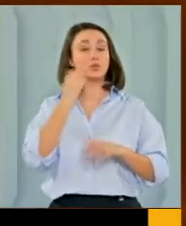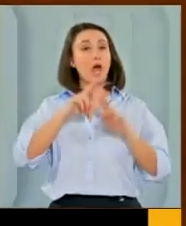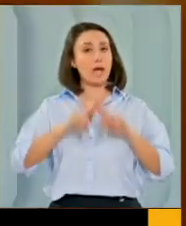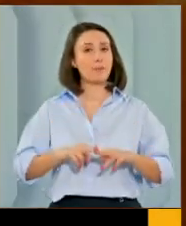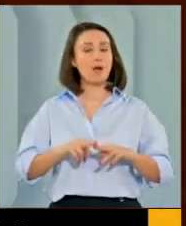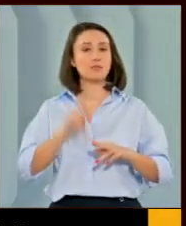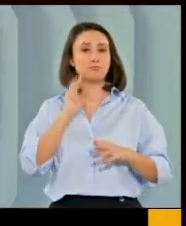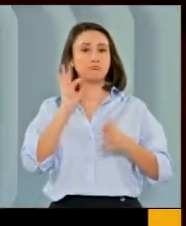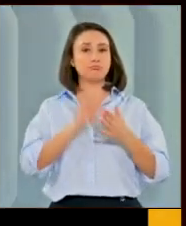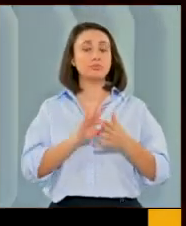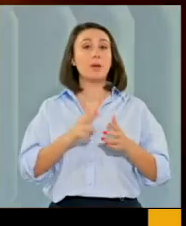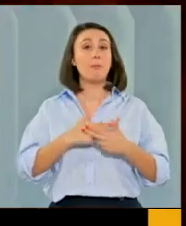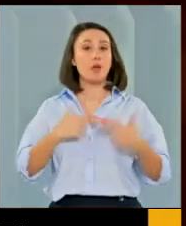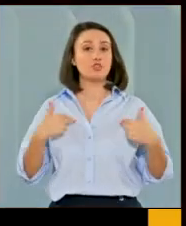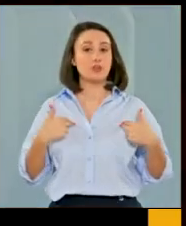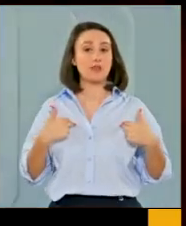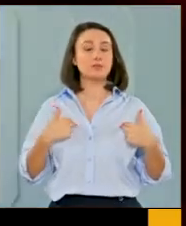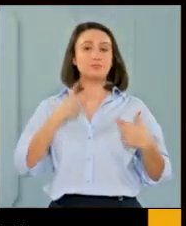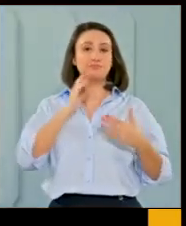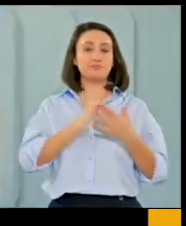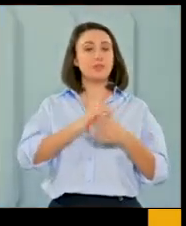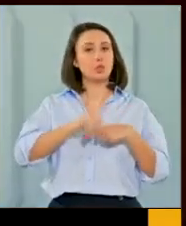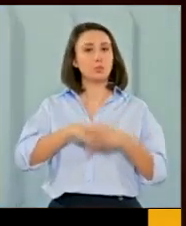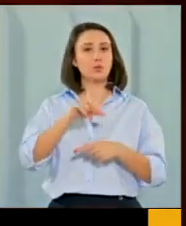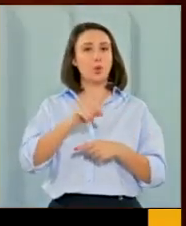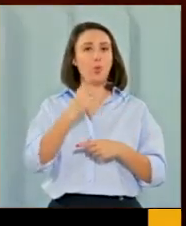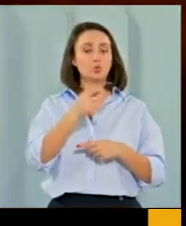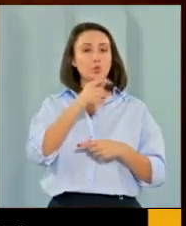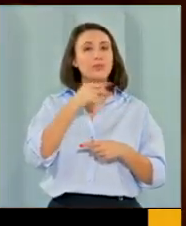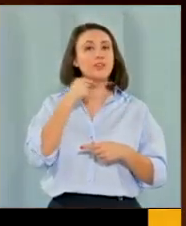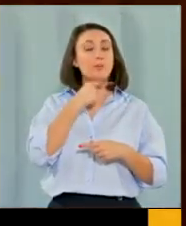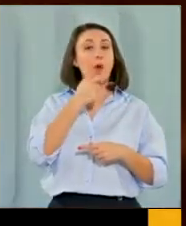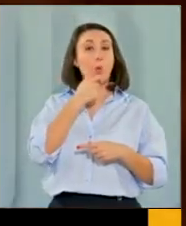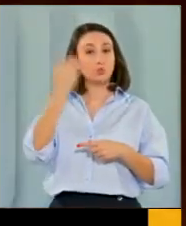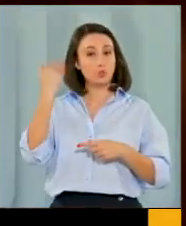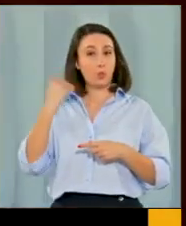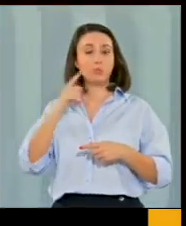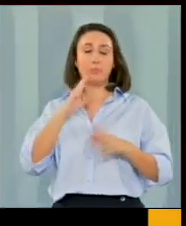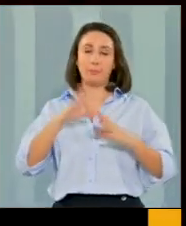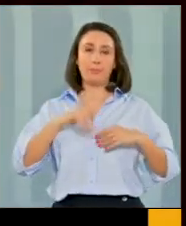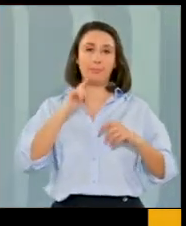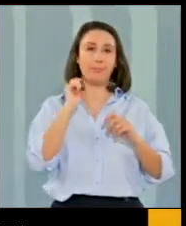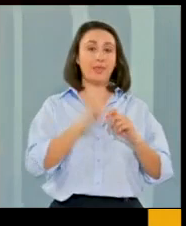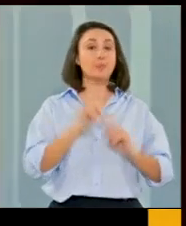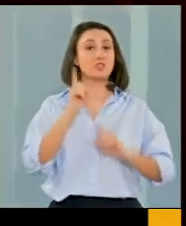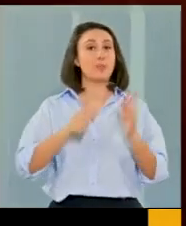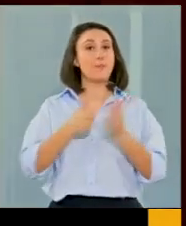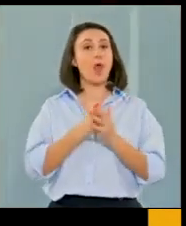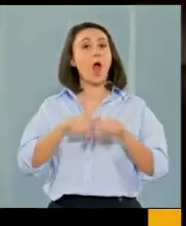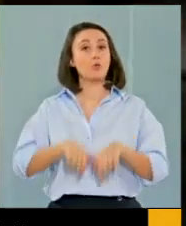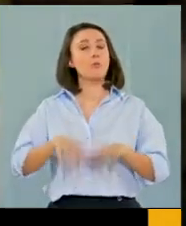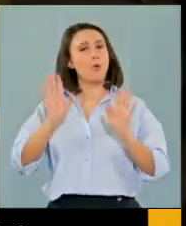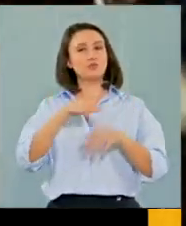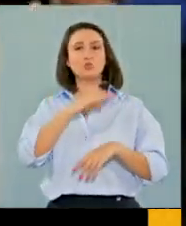în pronunțare. Magistrații deliberează de pe 21 decembrie anul trecut ce pedepse vor primi inculpații, chiar dacă până acum au